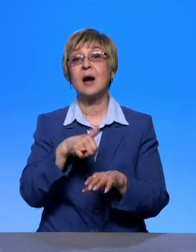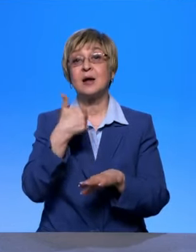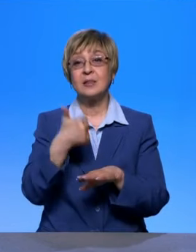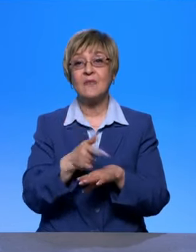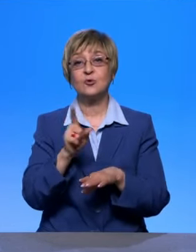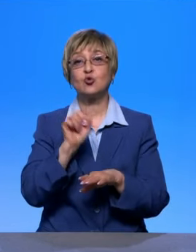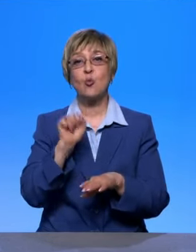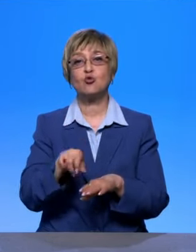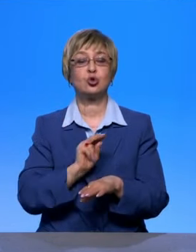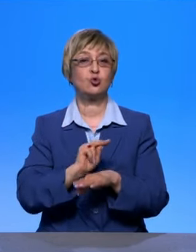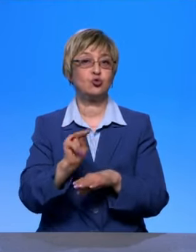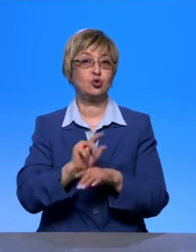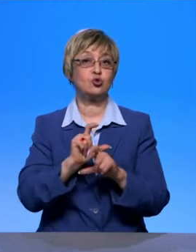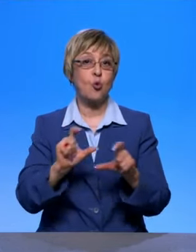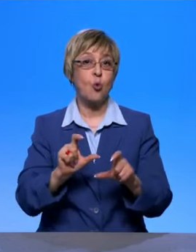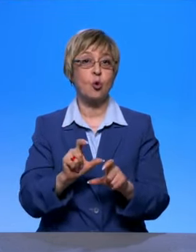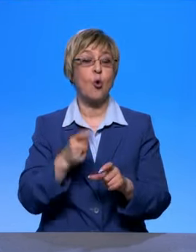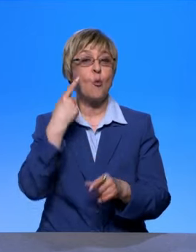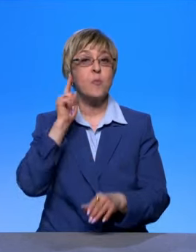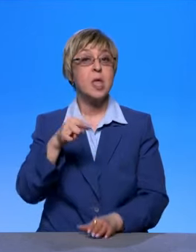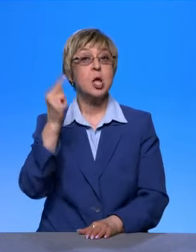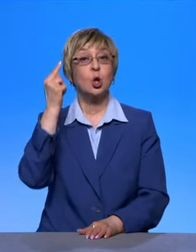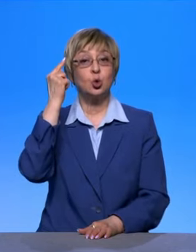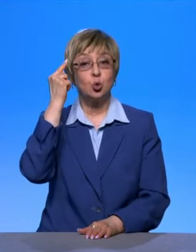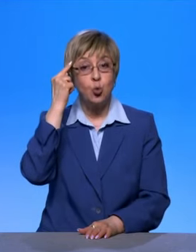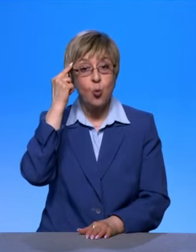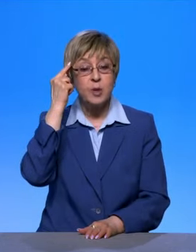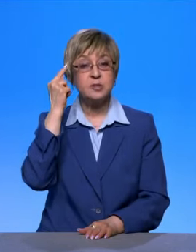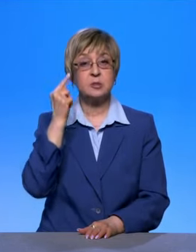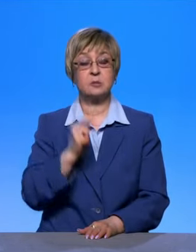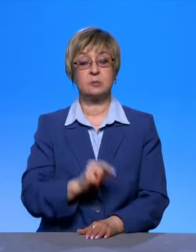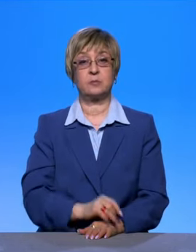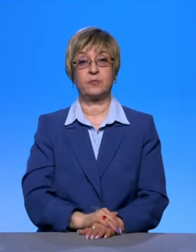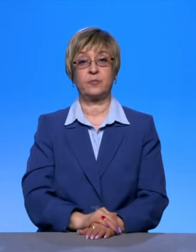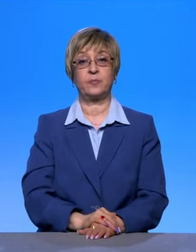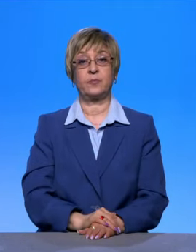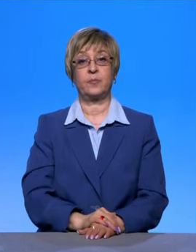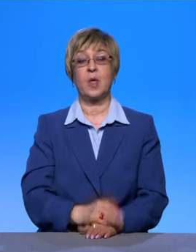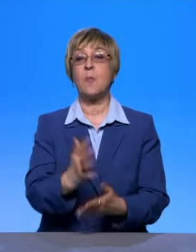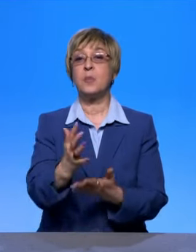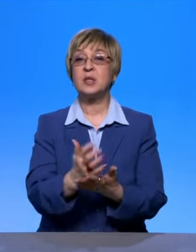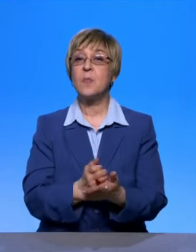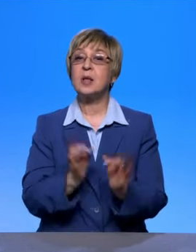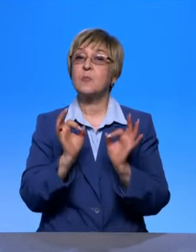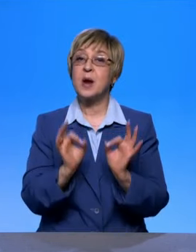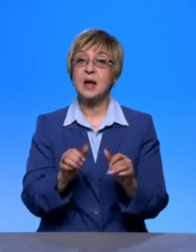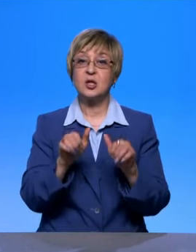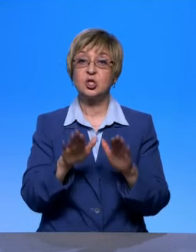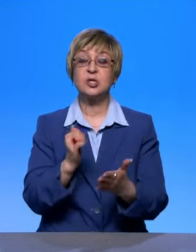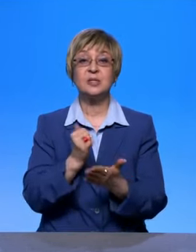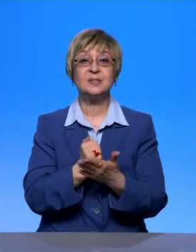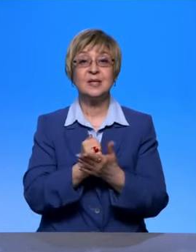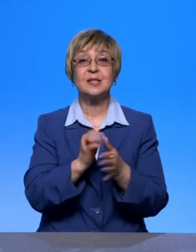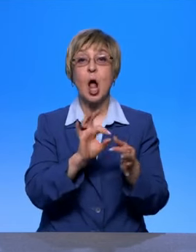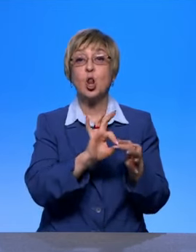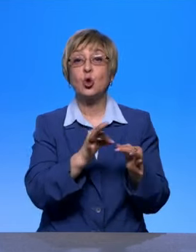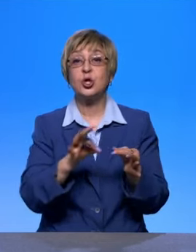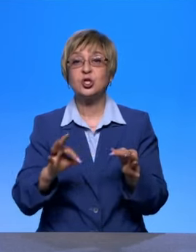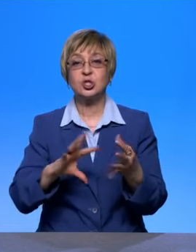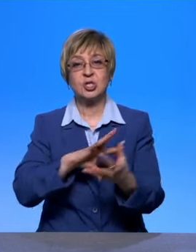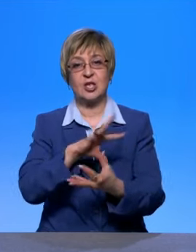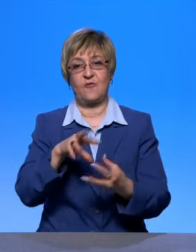школа. Способности думать, да, вот возвращаясь к Александру Олеговичу. Принимать правильные решения и делать логические выводы. Всегда